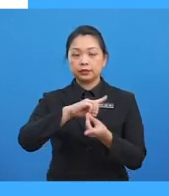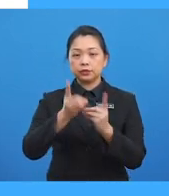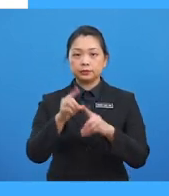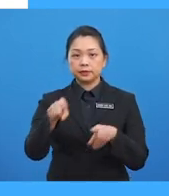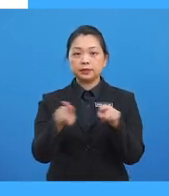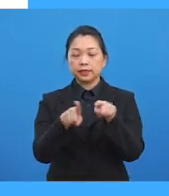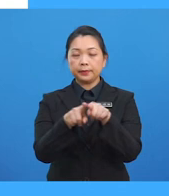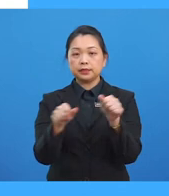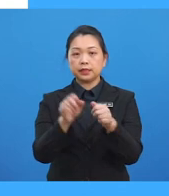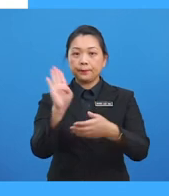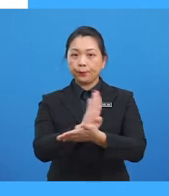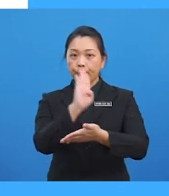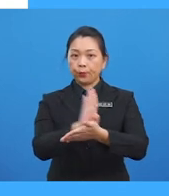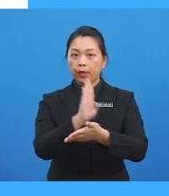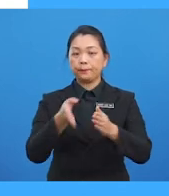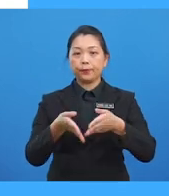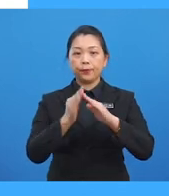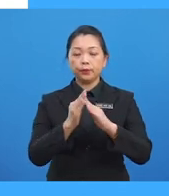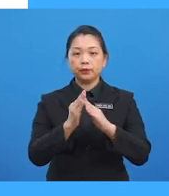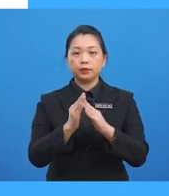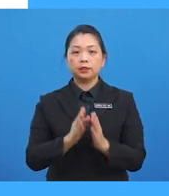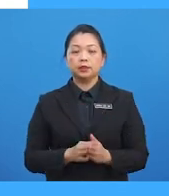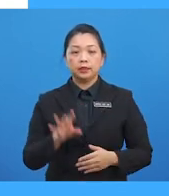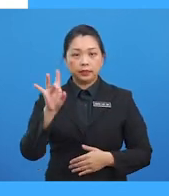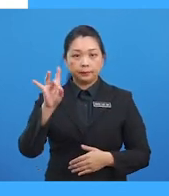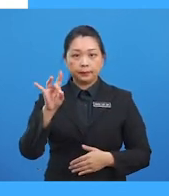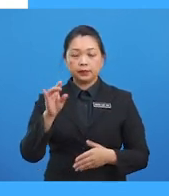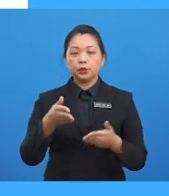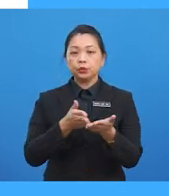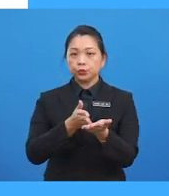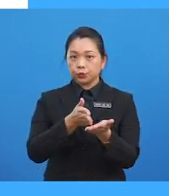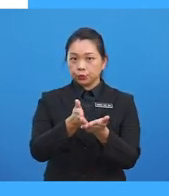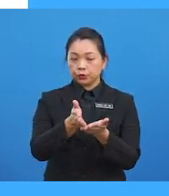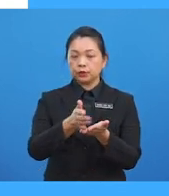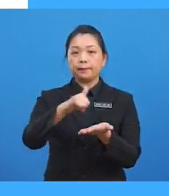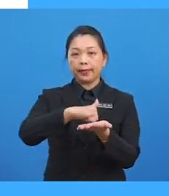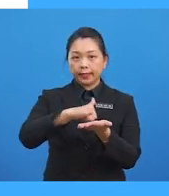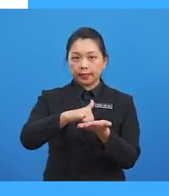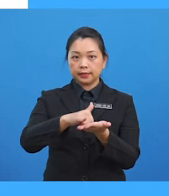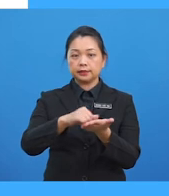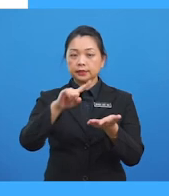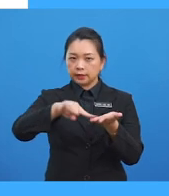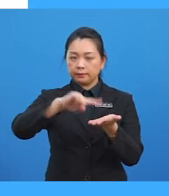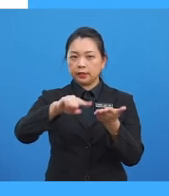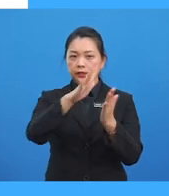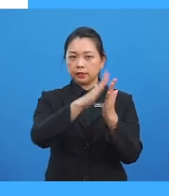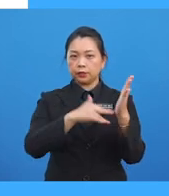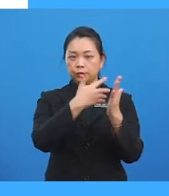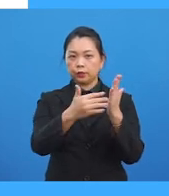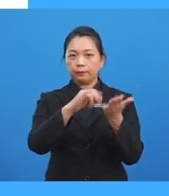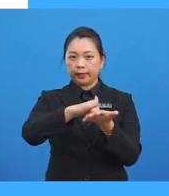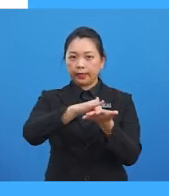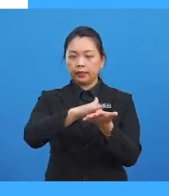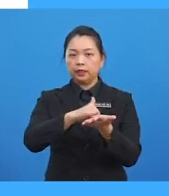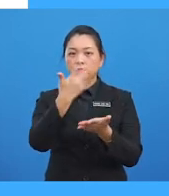dengan borang permohonan. Yang kelapan, teruskan dengan pembayaran. Sila semak fee dalam jadual bayaran. Yang